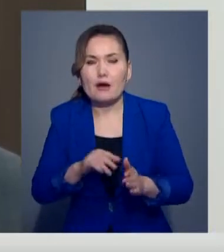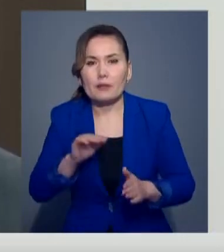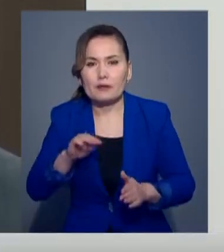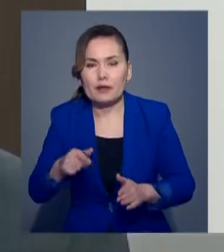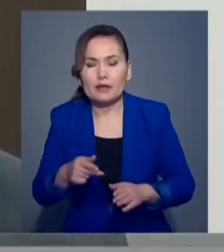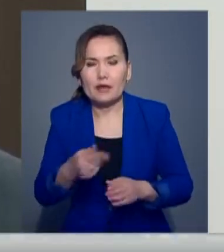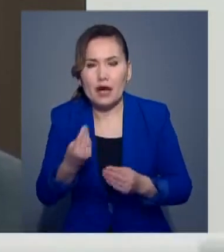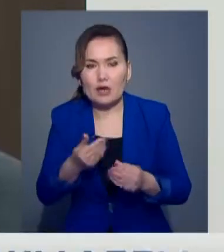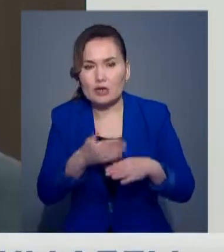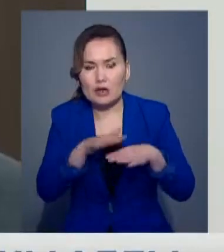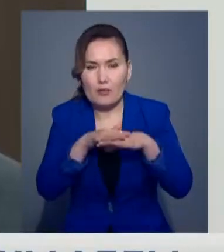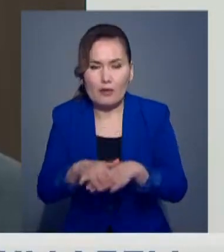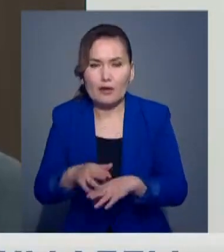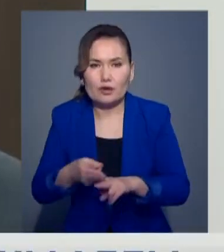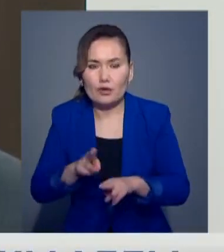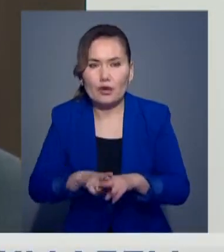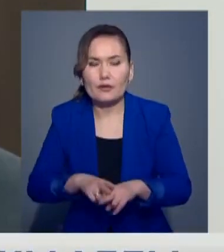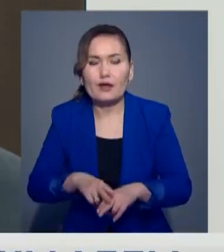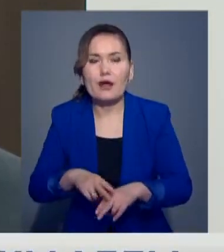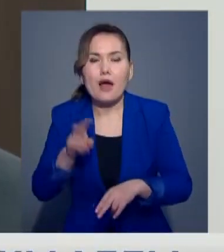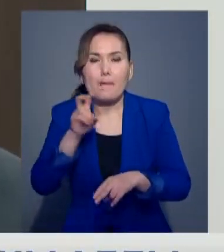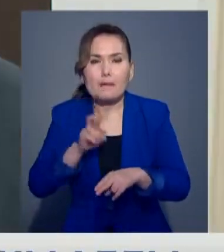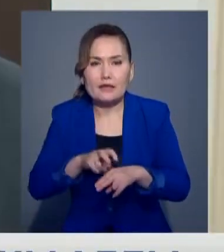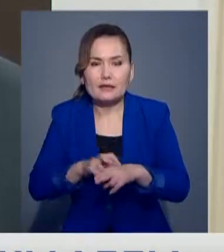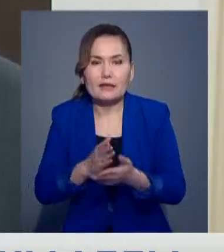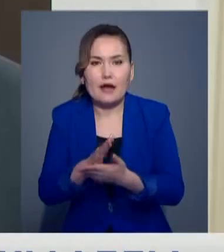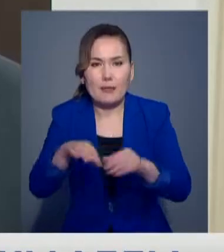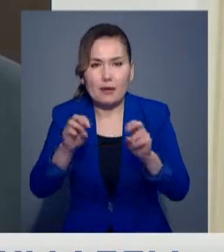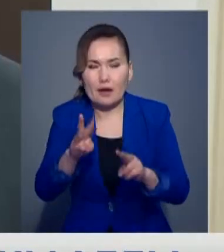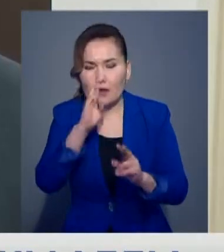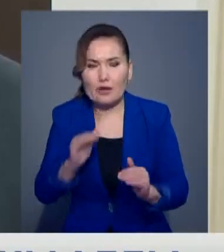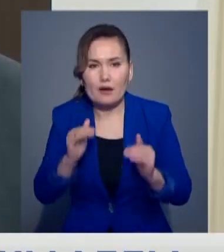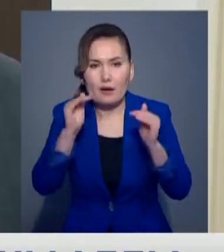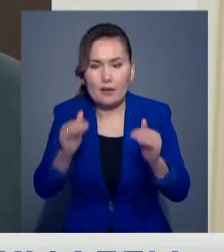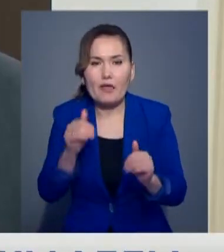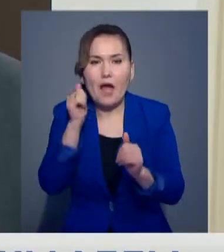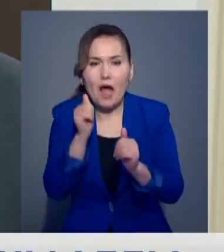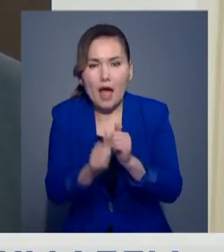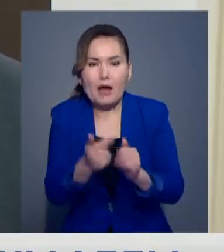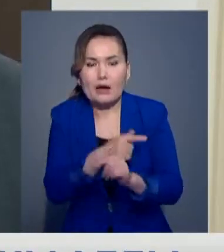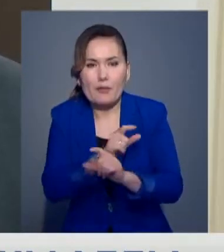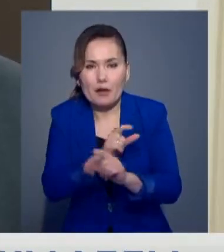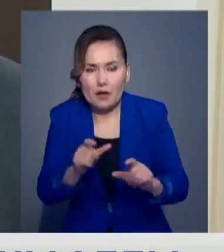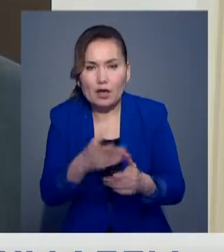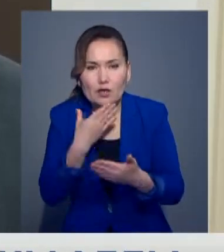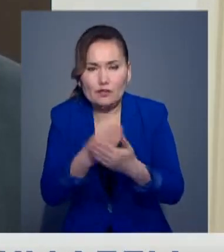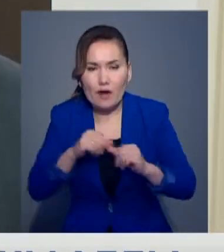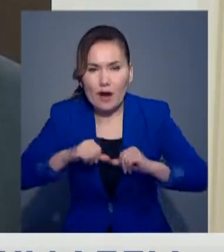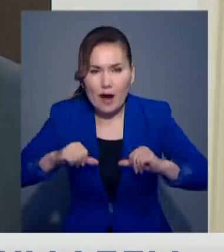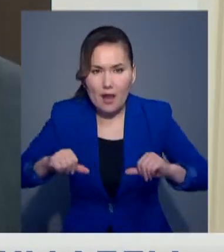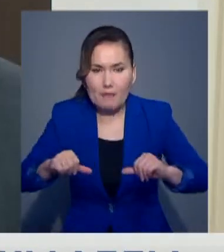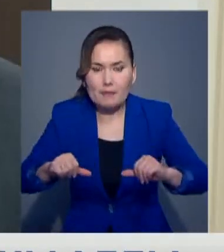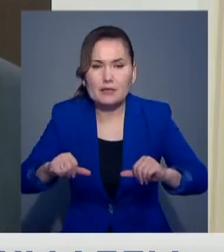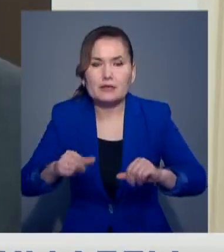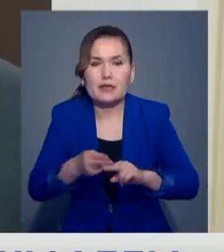індетіне қарсы күреске шыққан медицина қызметкерлеріне. Негізінен әр мекеменің өзінде комиссия құралып,